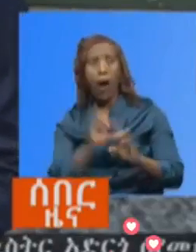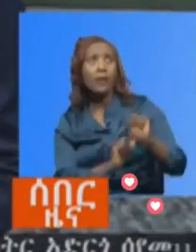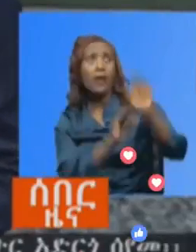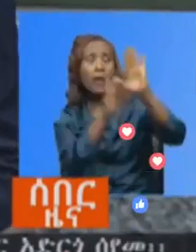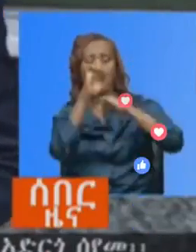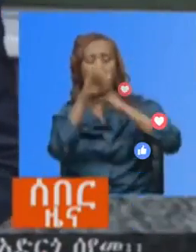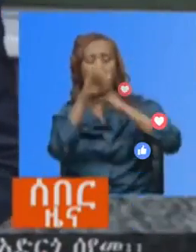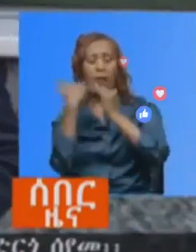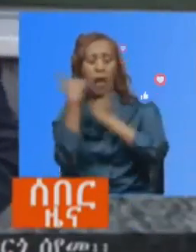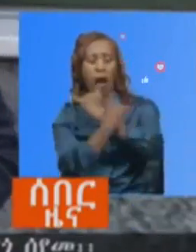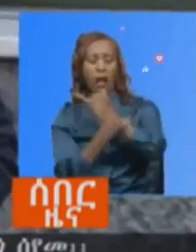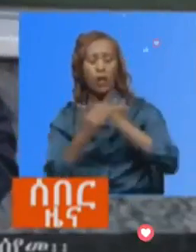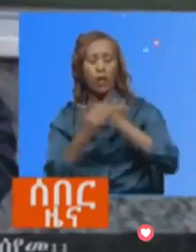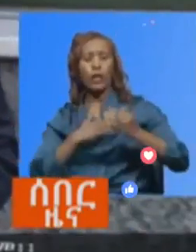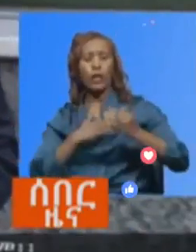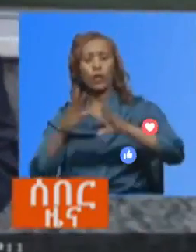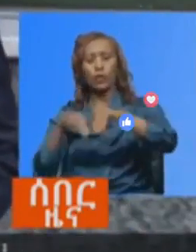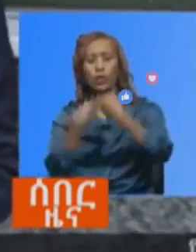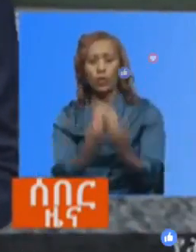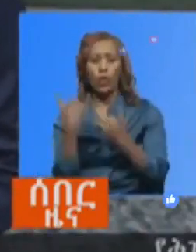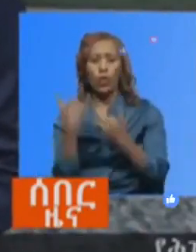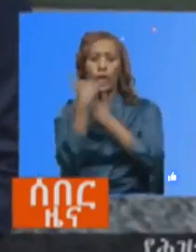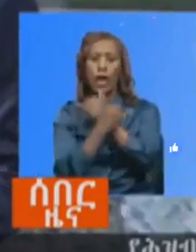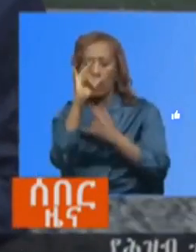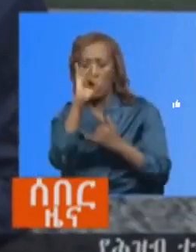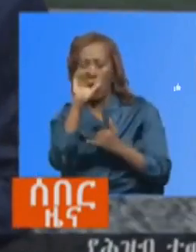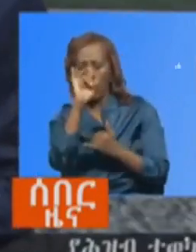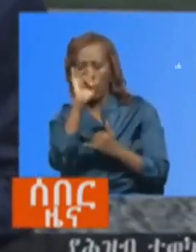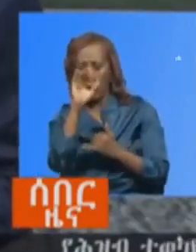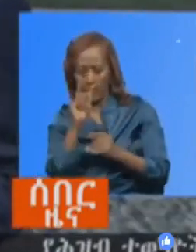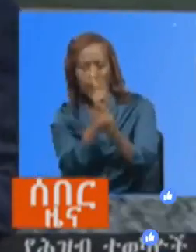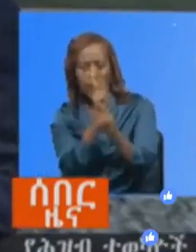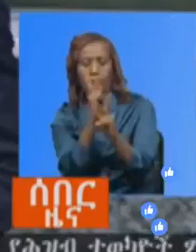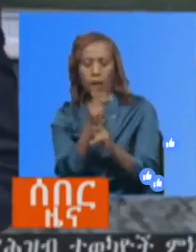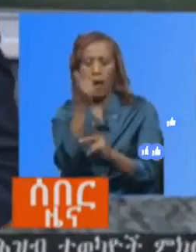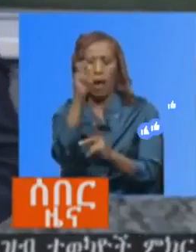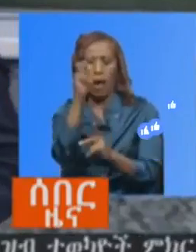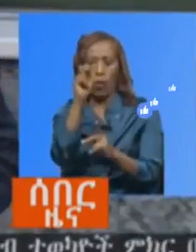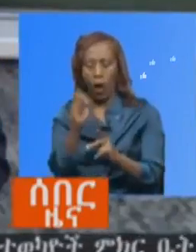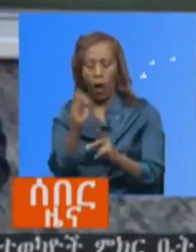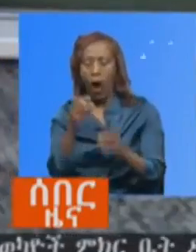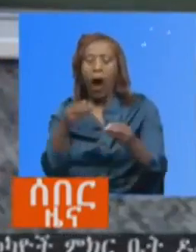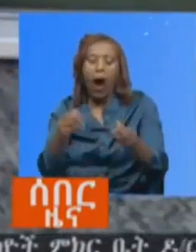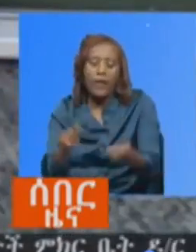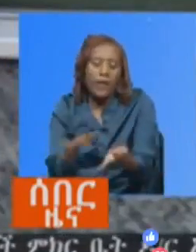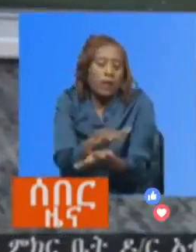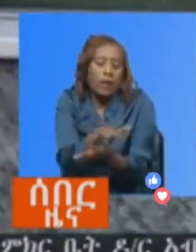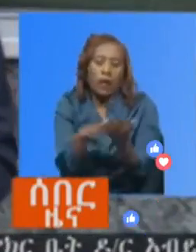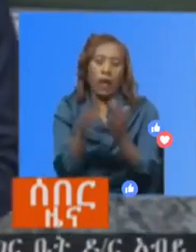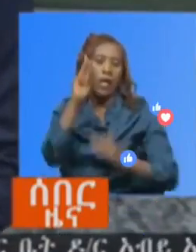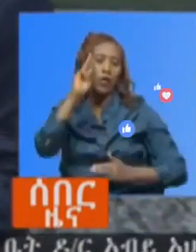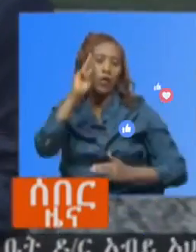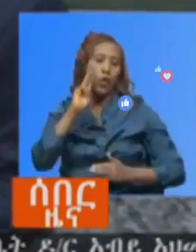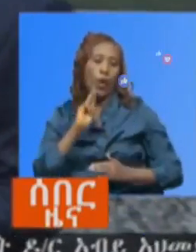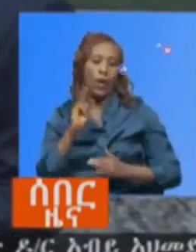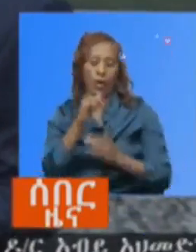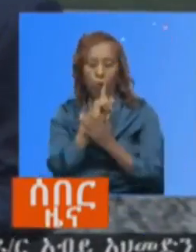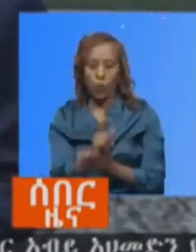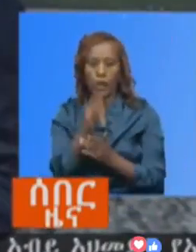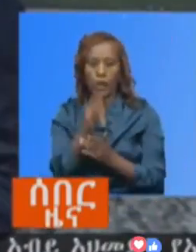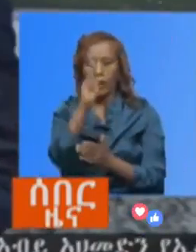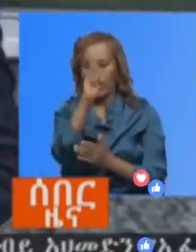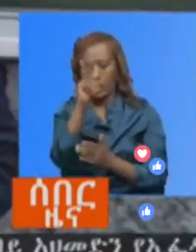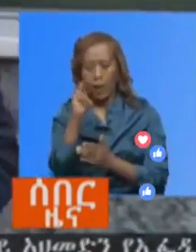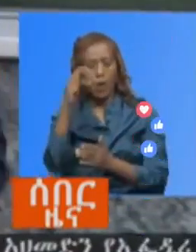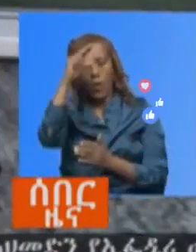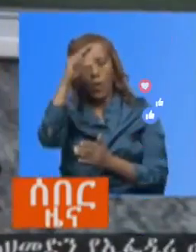ሀገሩ ደረቱን ሰጥቶ የሀገሩን ሉዓላዊነት ለማስጠበቅ ከአድዋ አፈር ተቀላቅሏል። ሶማሌው፣ ሲዳማው፣